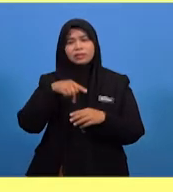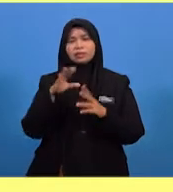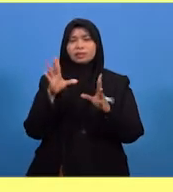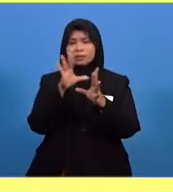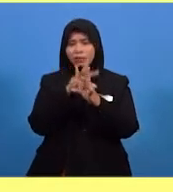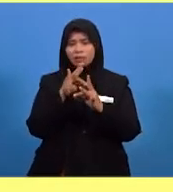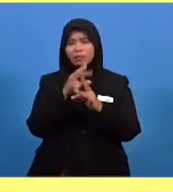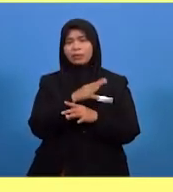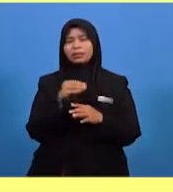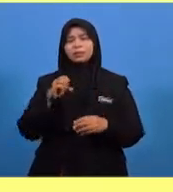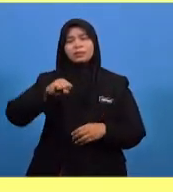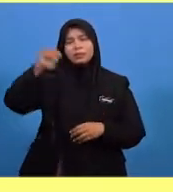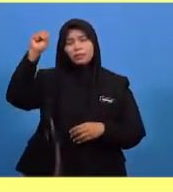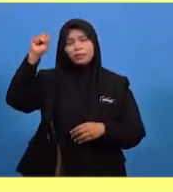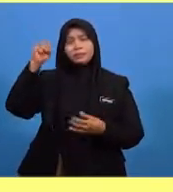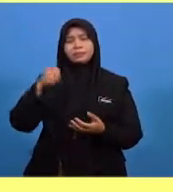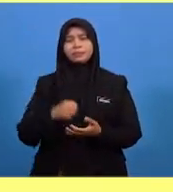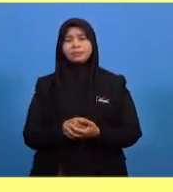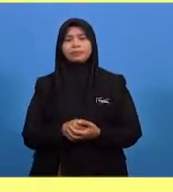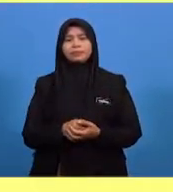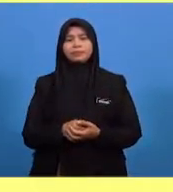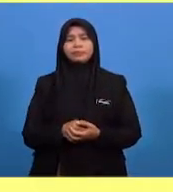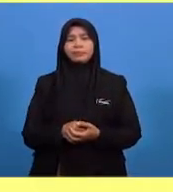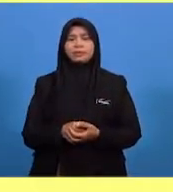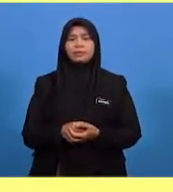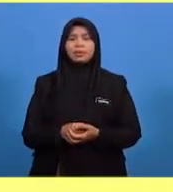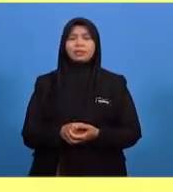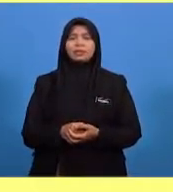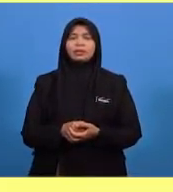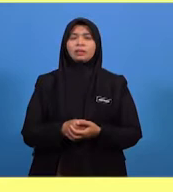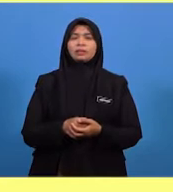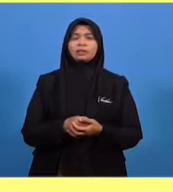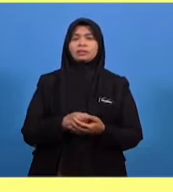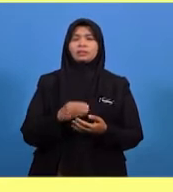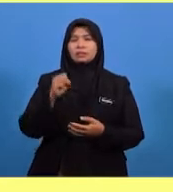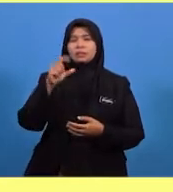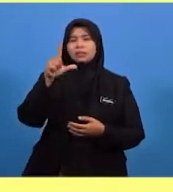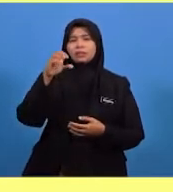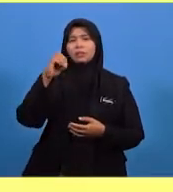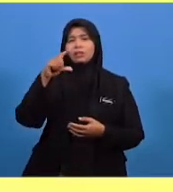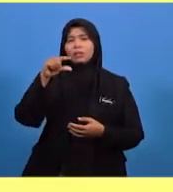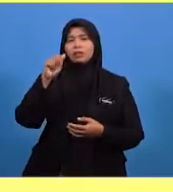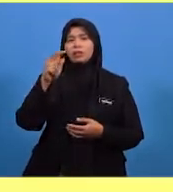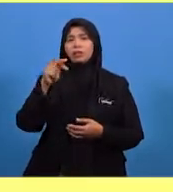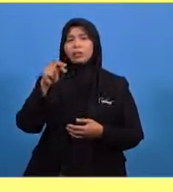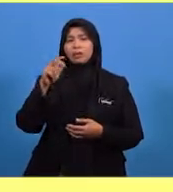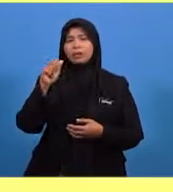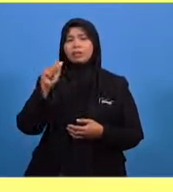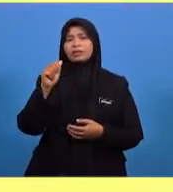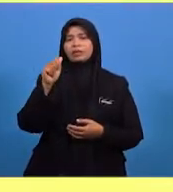slogan Asia untuk Asia dan konsep lingkungan murai Asia Timur